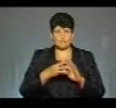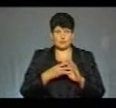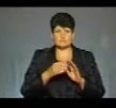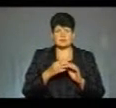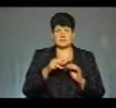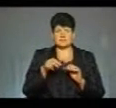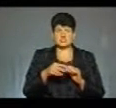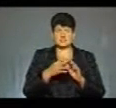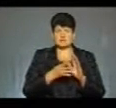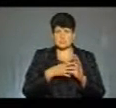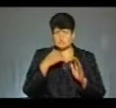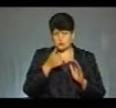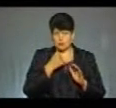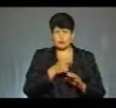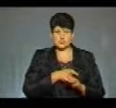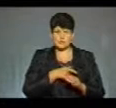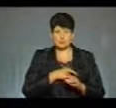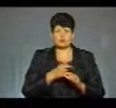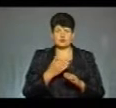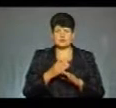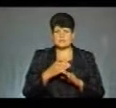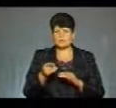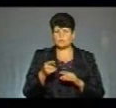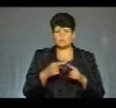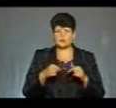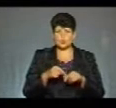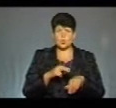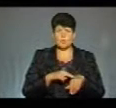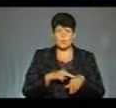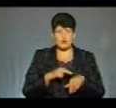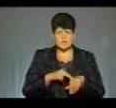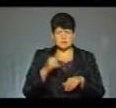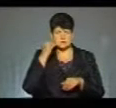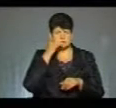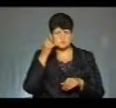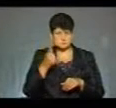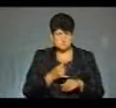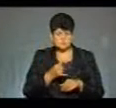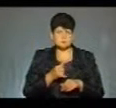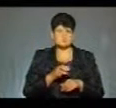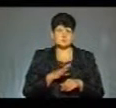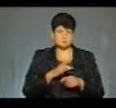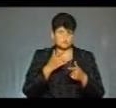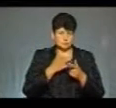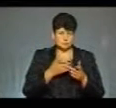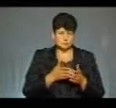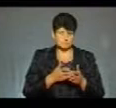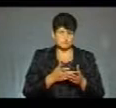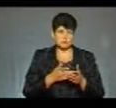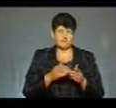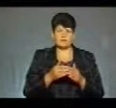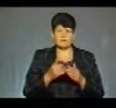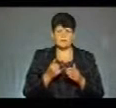3.08.19 року, до чергової частини Тернопільського відділу поліції нас надійшло повідомлення